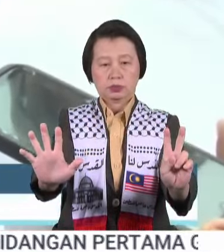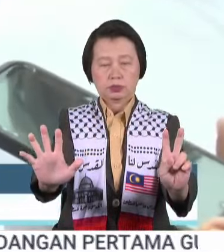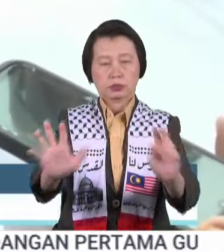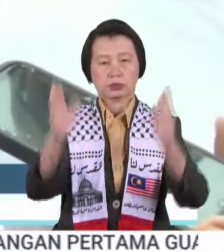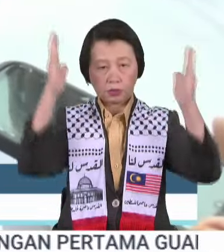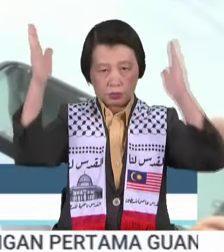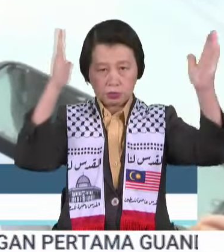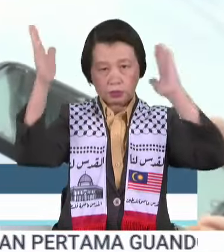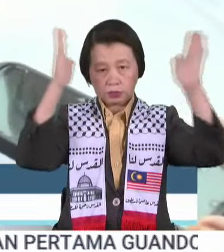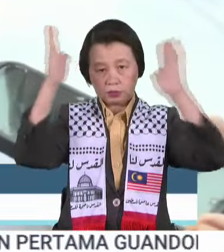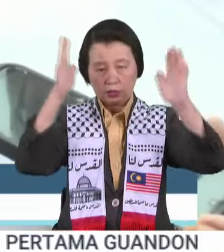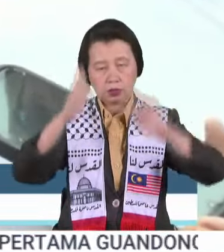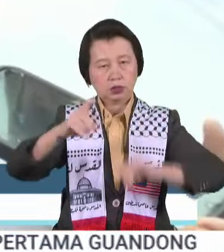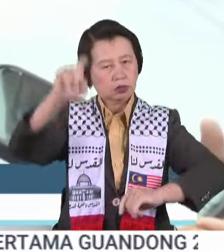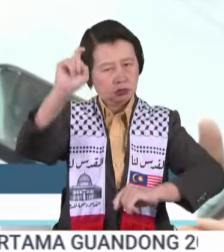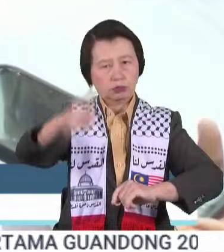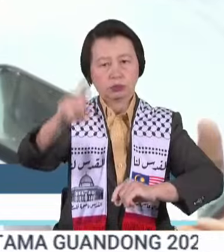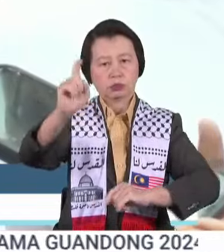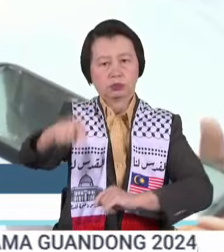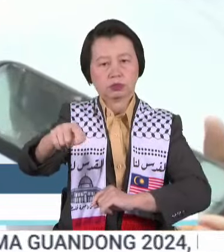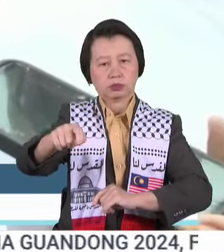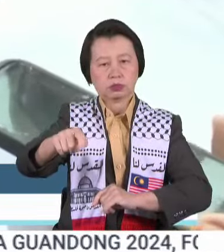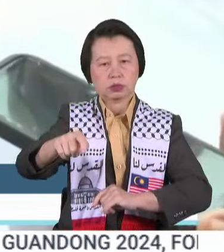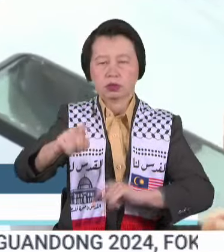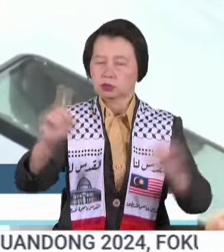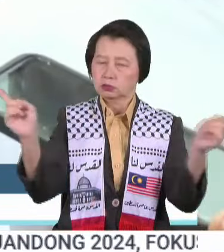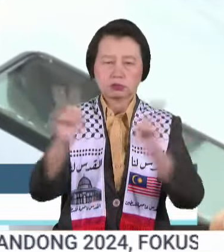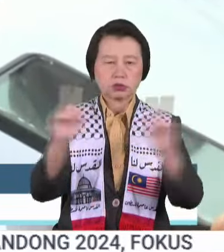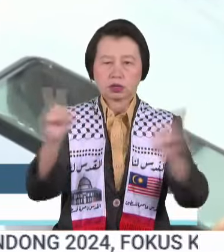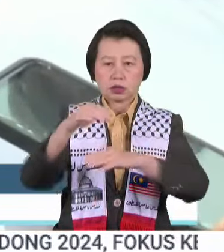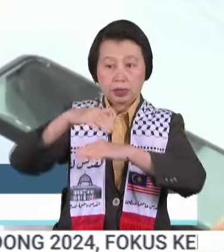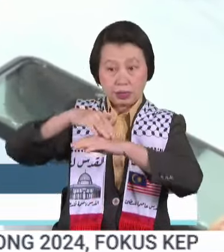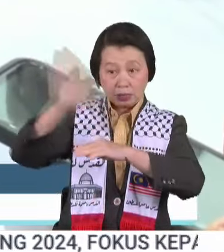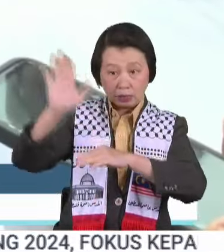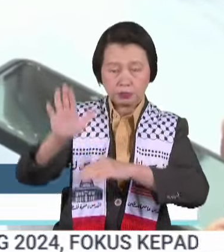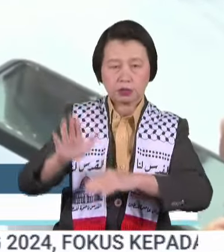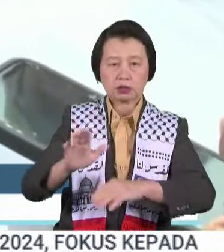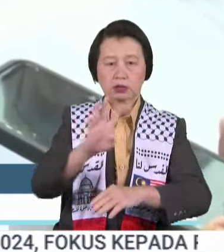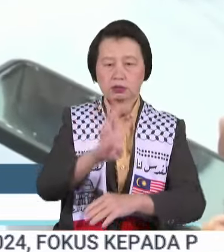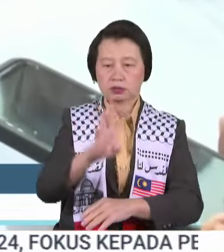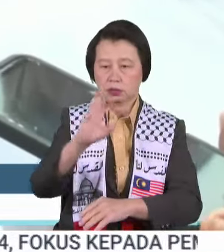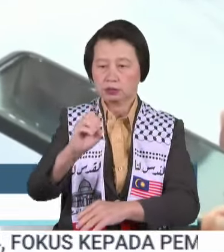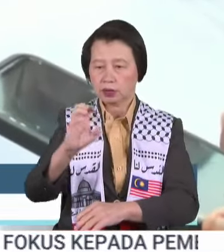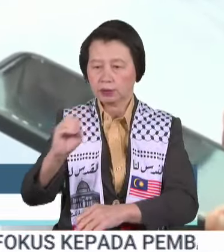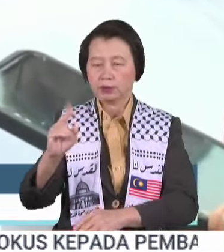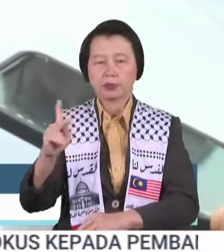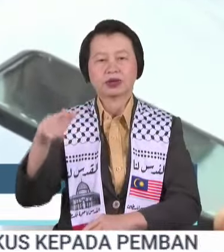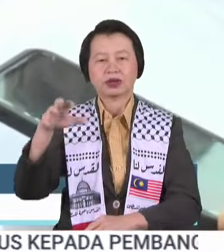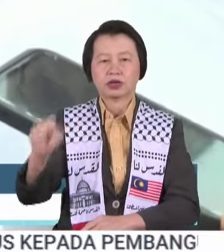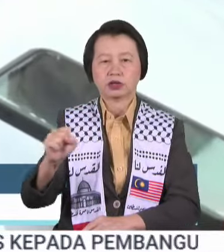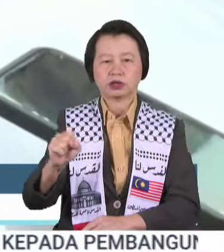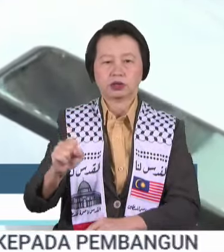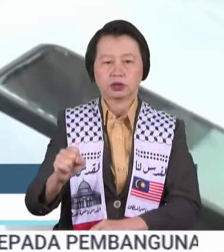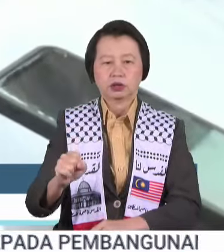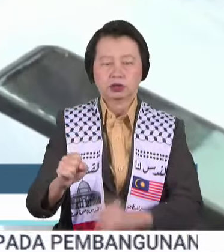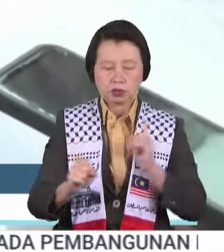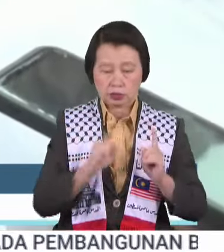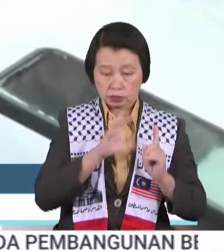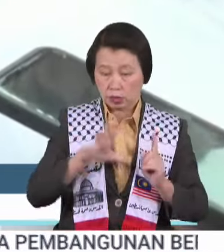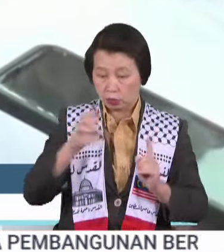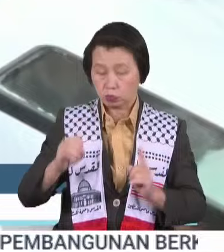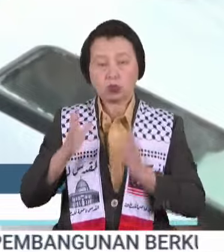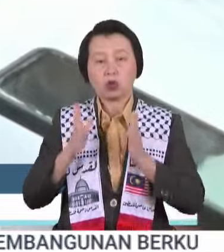negara perlu tidak boleh lebih daripada 400 kes bagi setiap 1,000 penduduk.